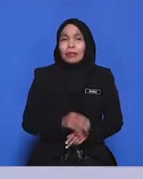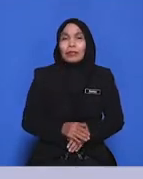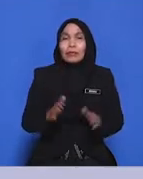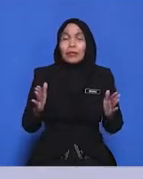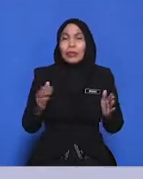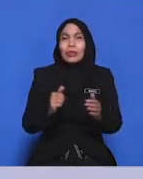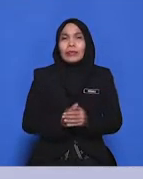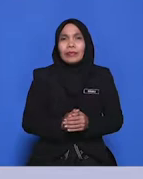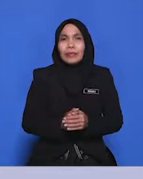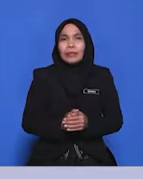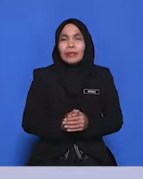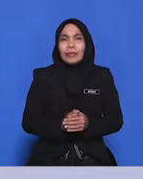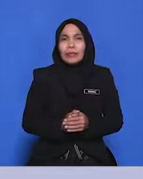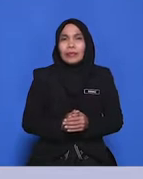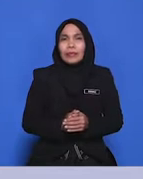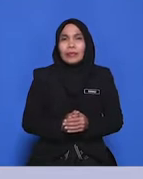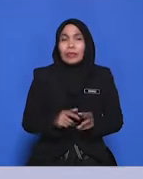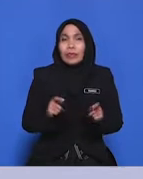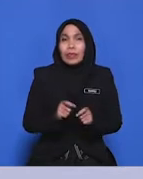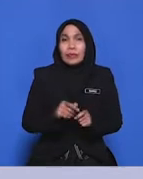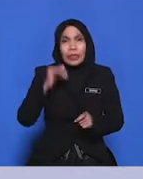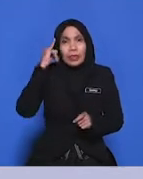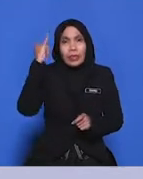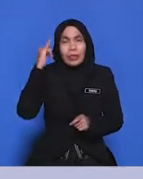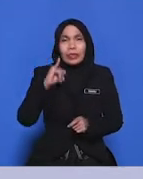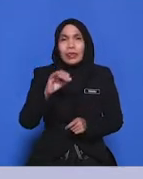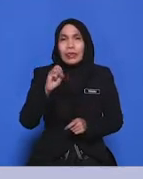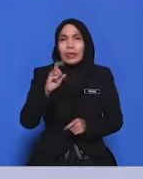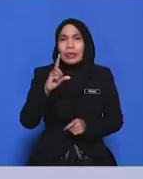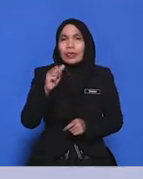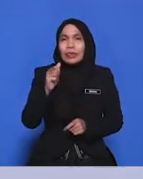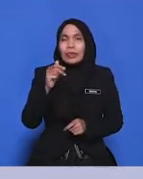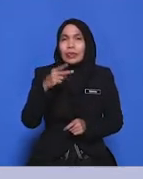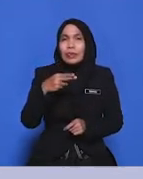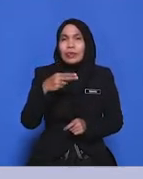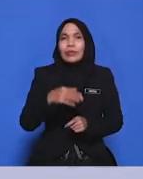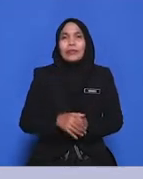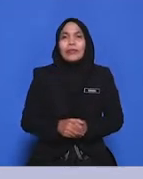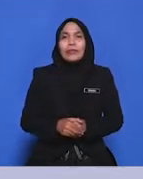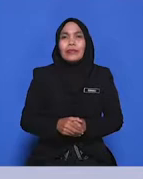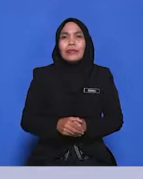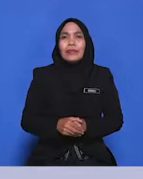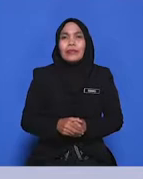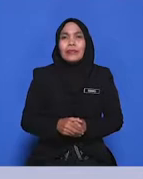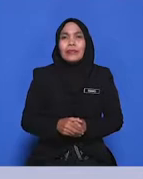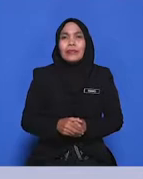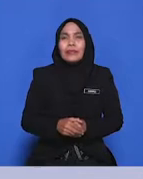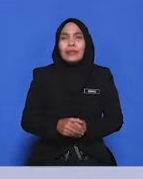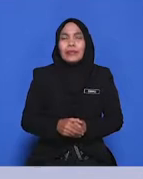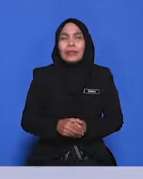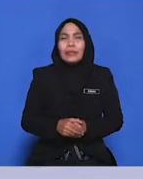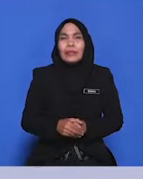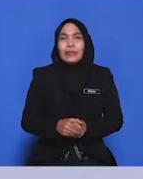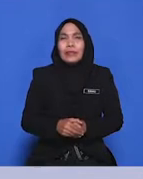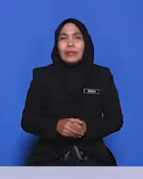lain, tetapi idea islah yang dibawanya memberi pengaruh yang besar dalam jiwa umat Islam